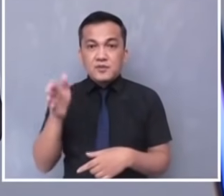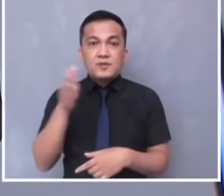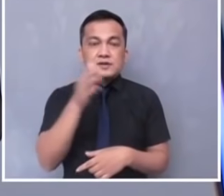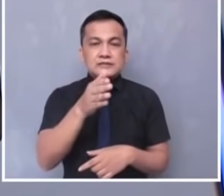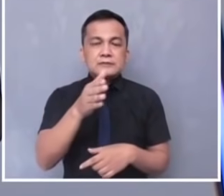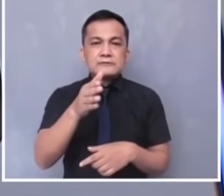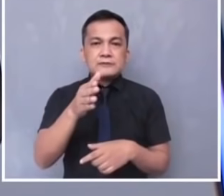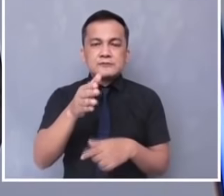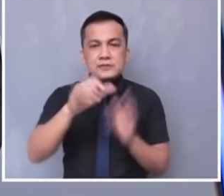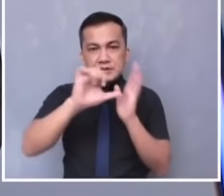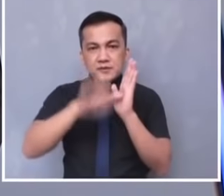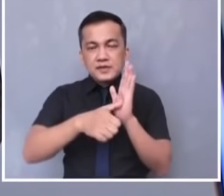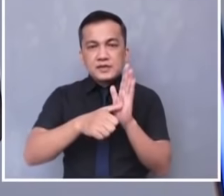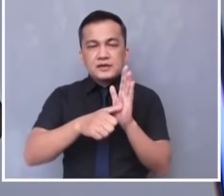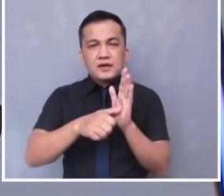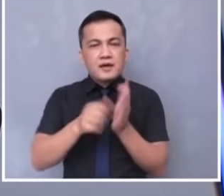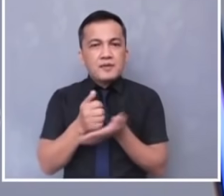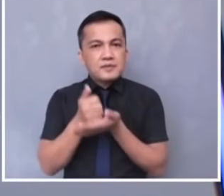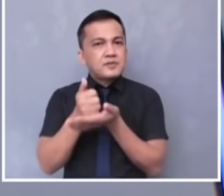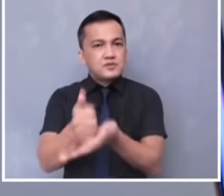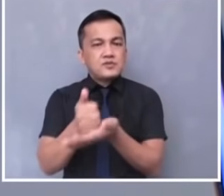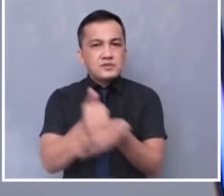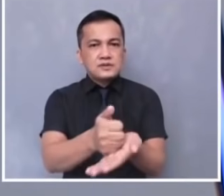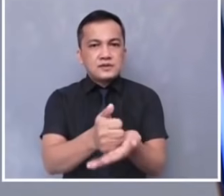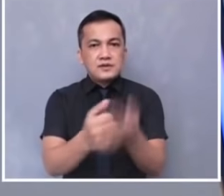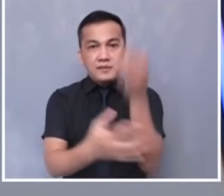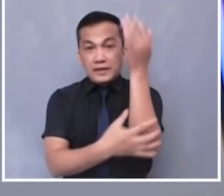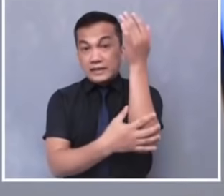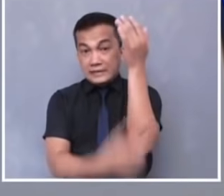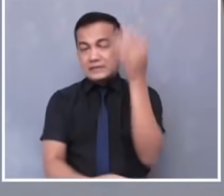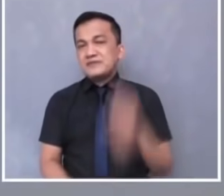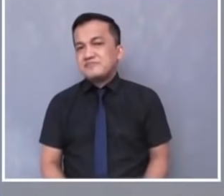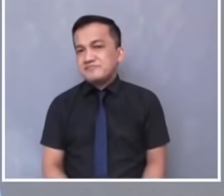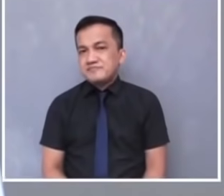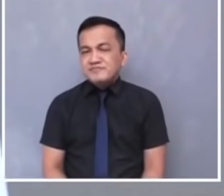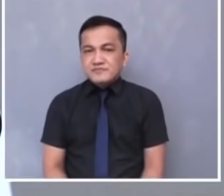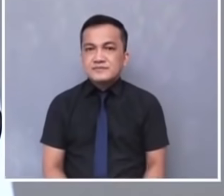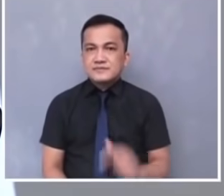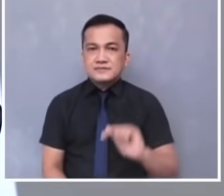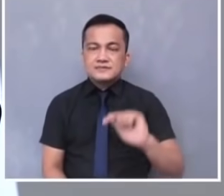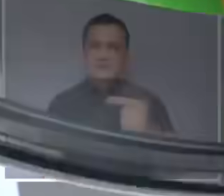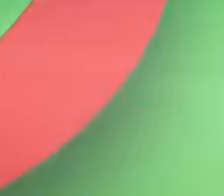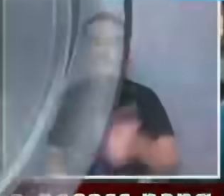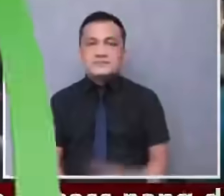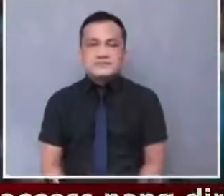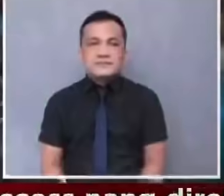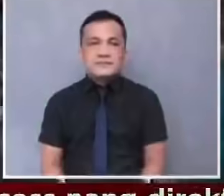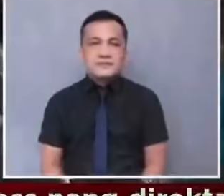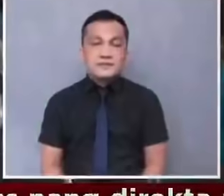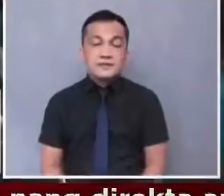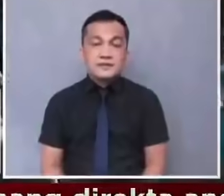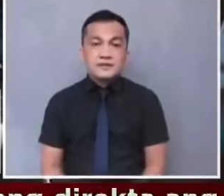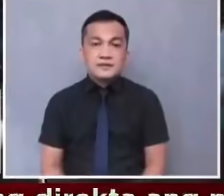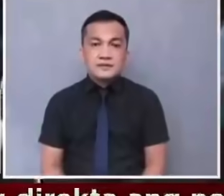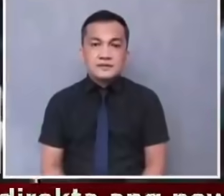ang pagtulong sa mga mahihirap. Magpapatrol, Sherian Torres.